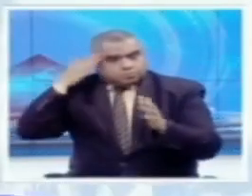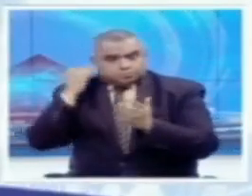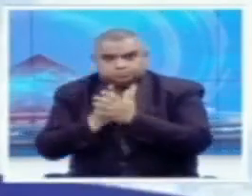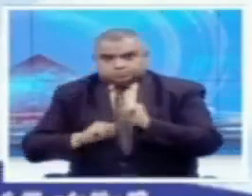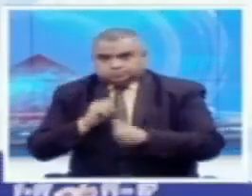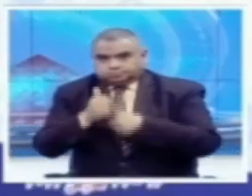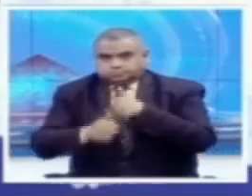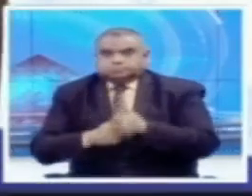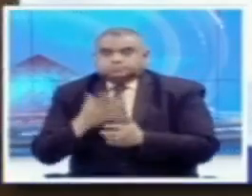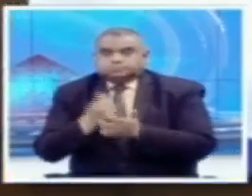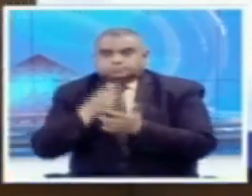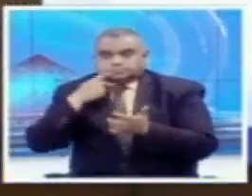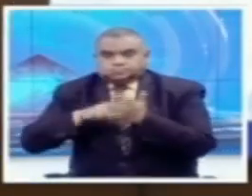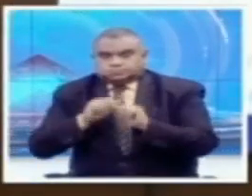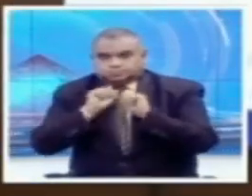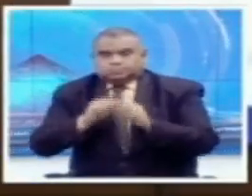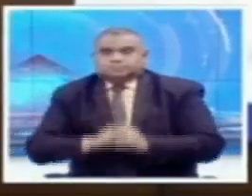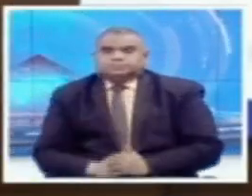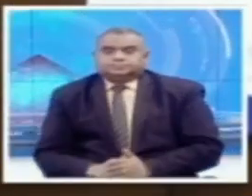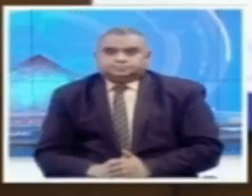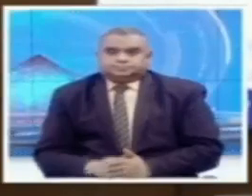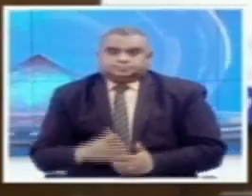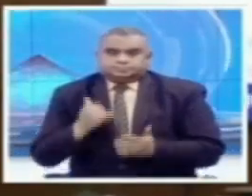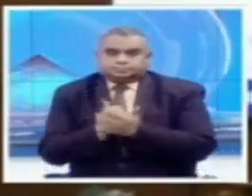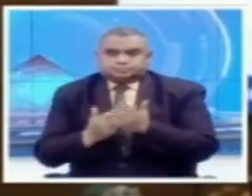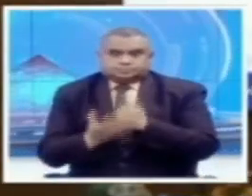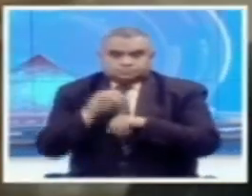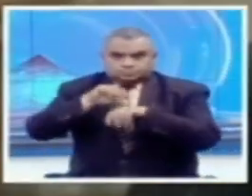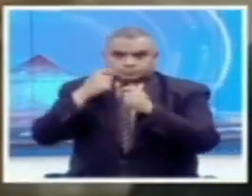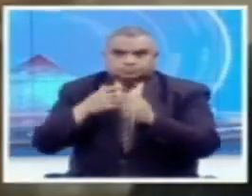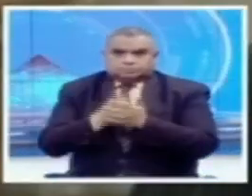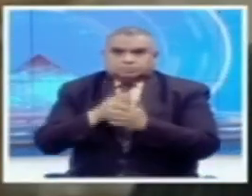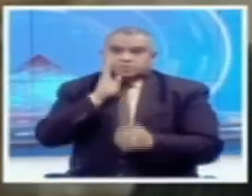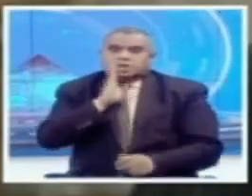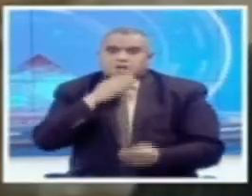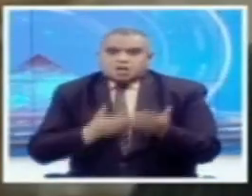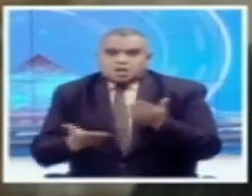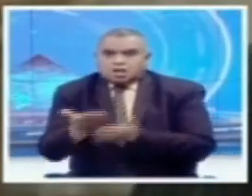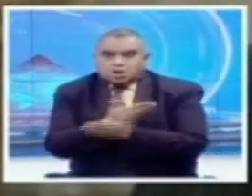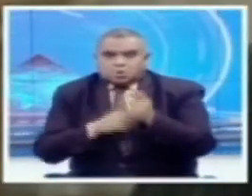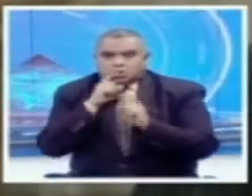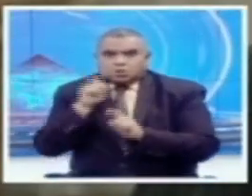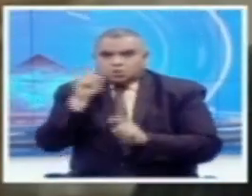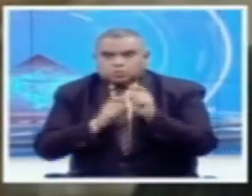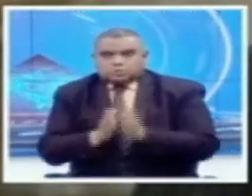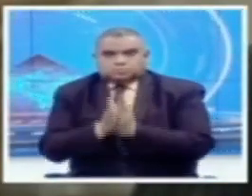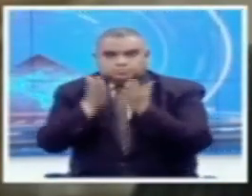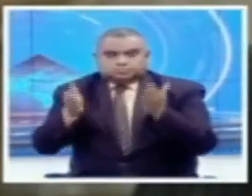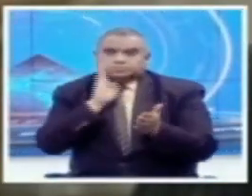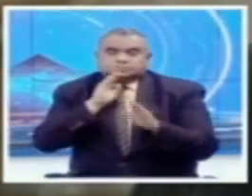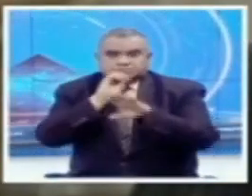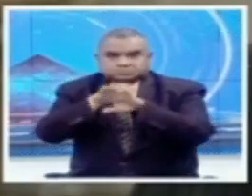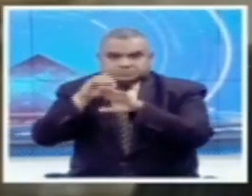اليوم في هذا اللقاء مع الإعلاميين والصحفيين والكتاب لخوض حوار عميق وصريح وشفاف